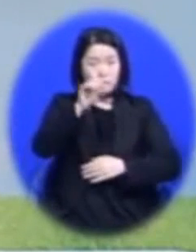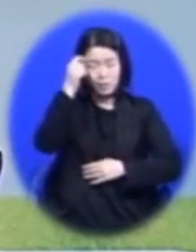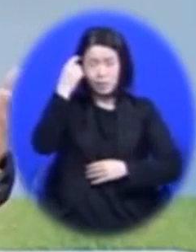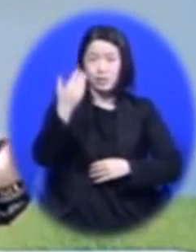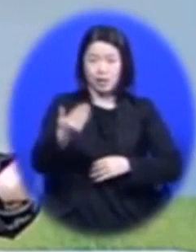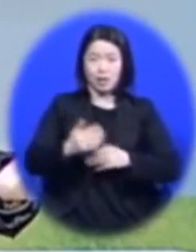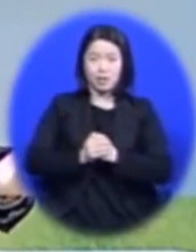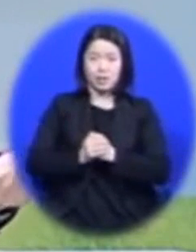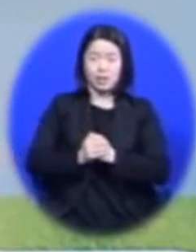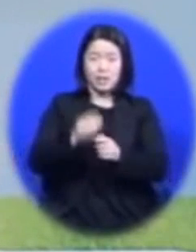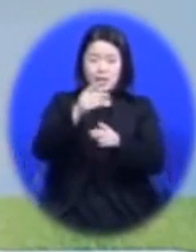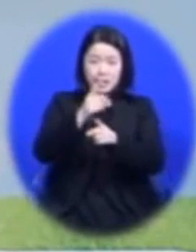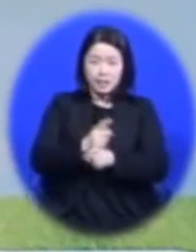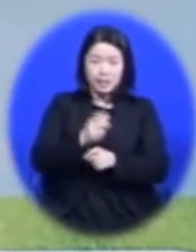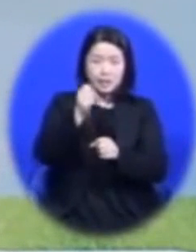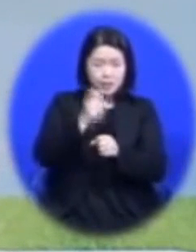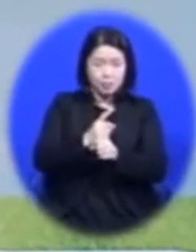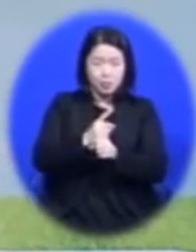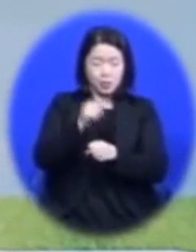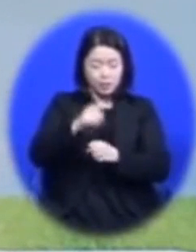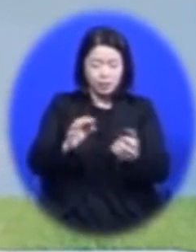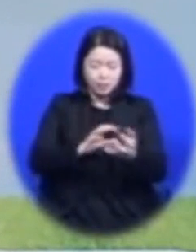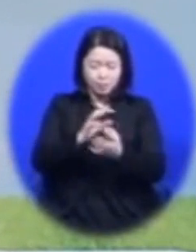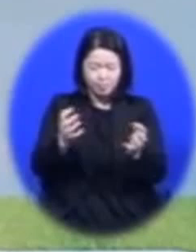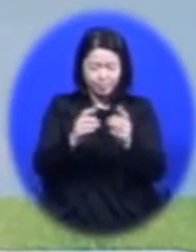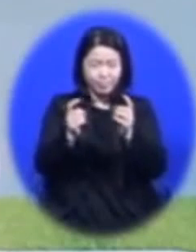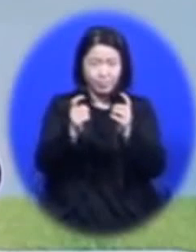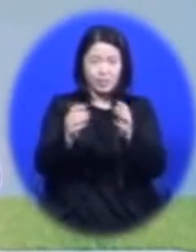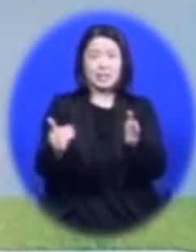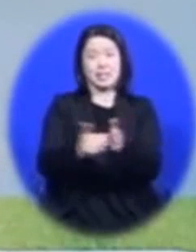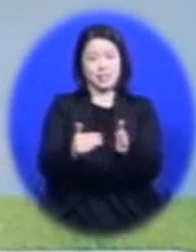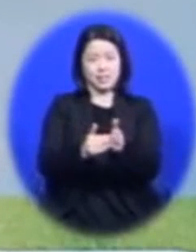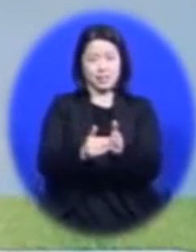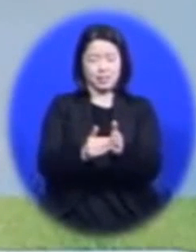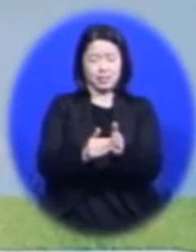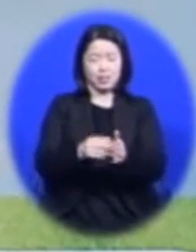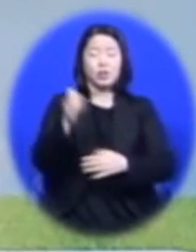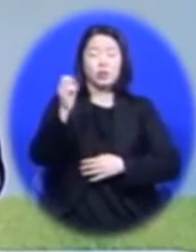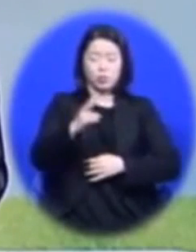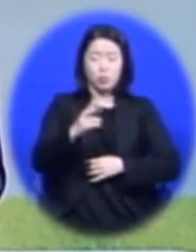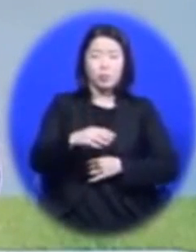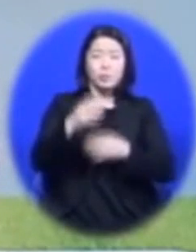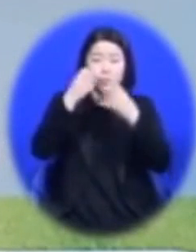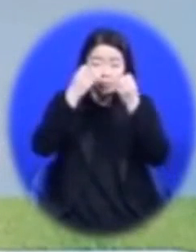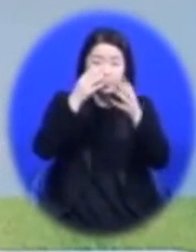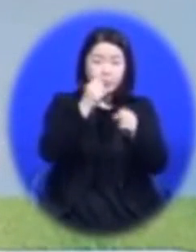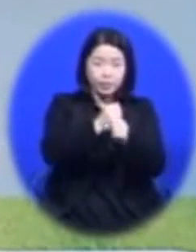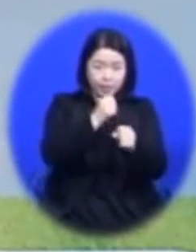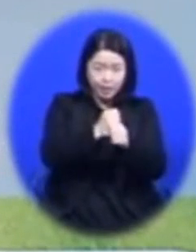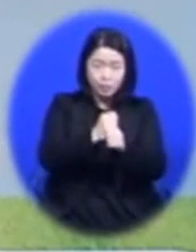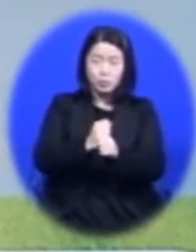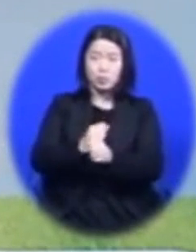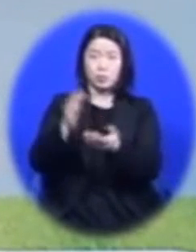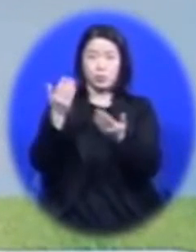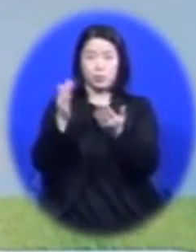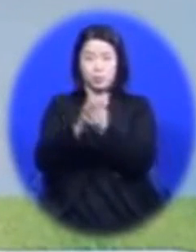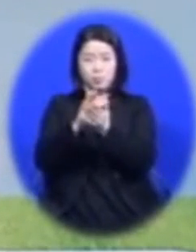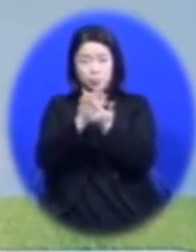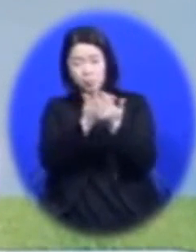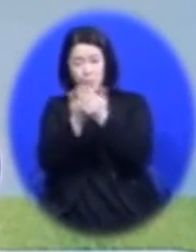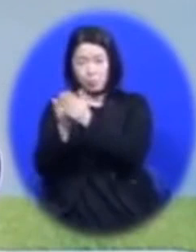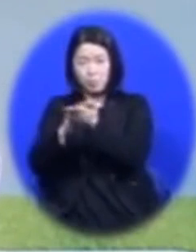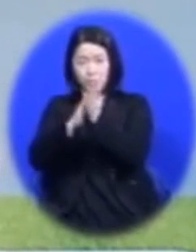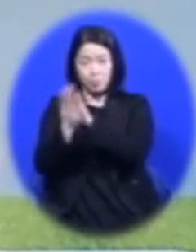이미 그 논쟁은 끝났다고 생각이 듭니다. 창조냐 진화냐 논란도 있습니다만